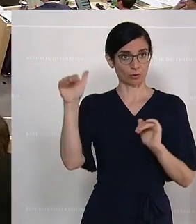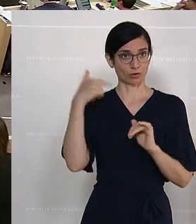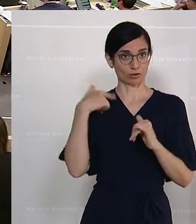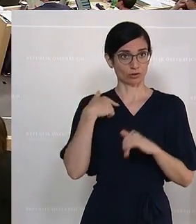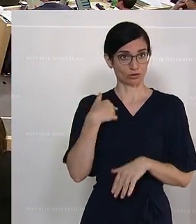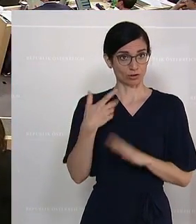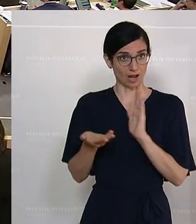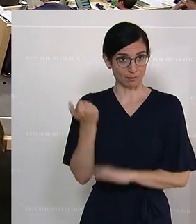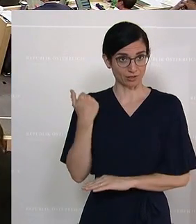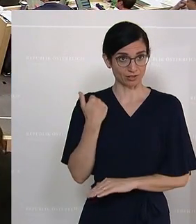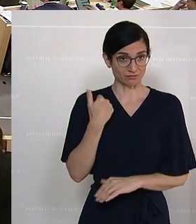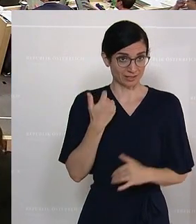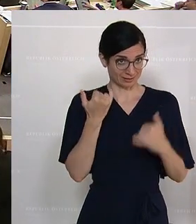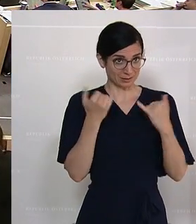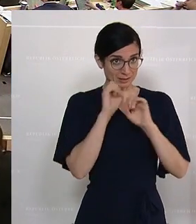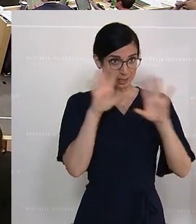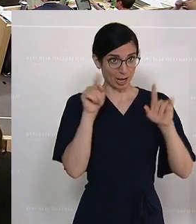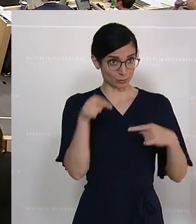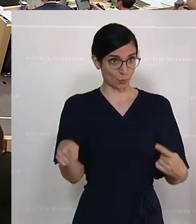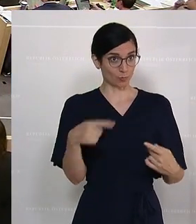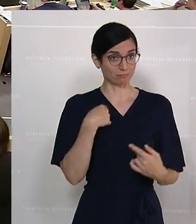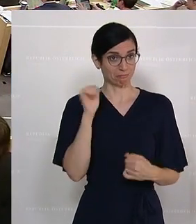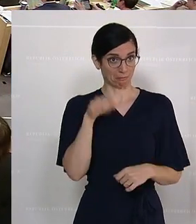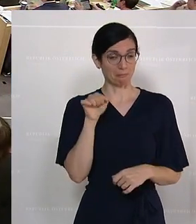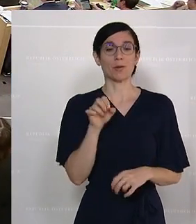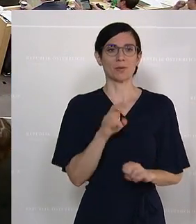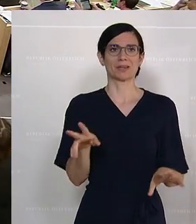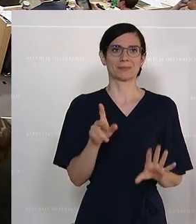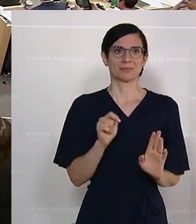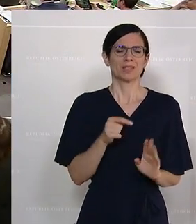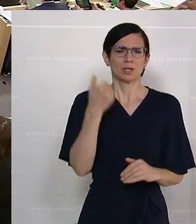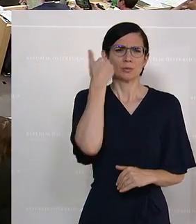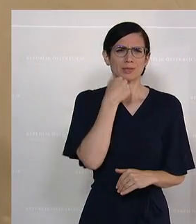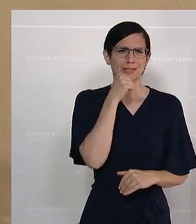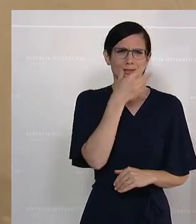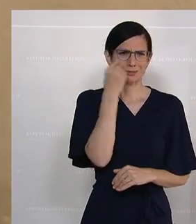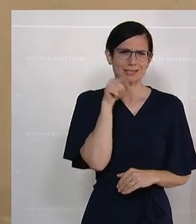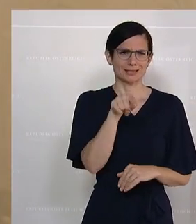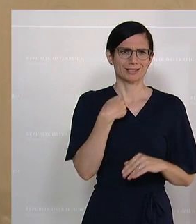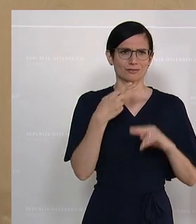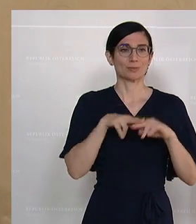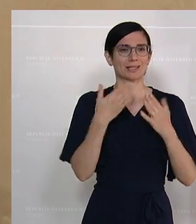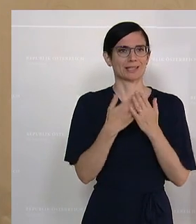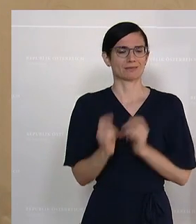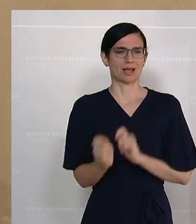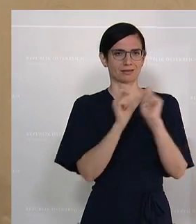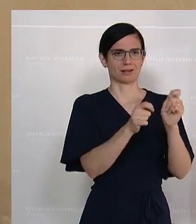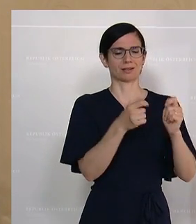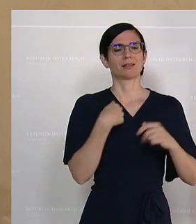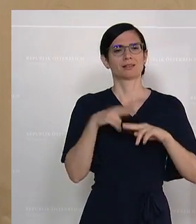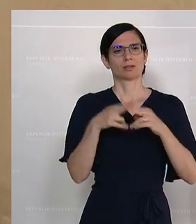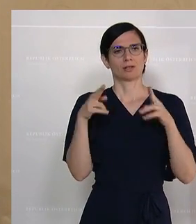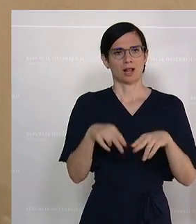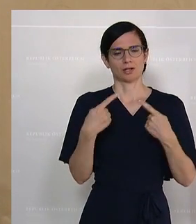erklären konnten herr finanzminister dass du das versprechen aber nachhaltig dann auch nicht vergessen bringe ich noch folgenden entschließungsantrag die bundes der national